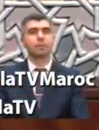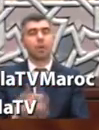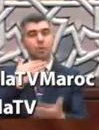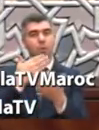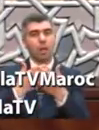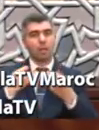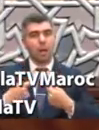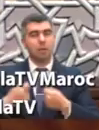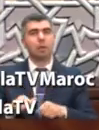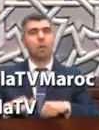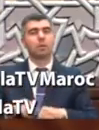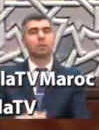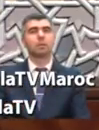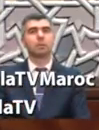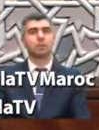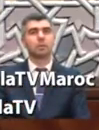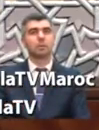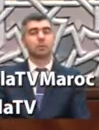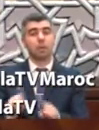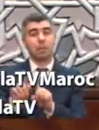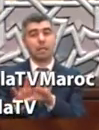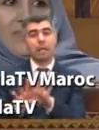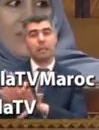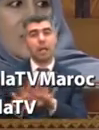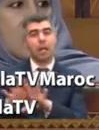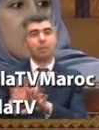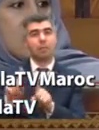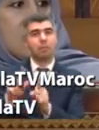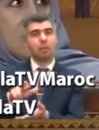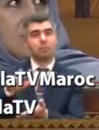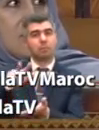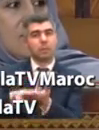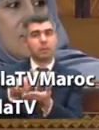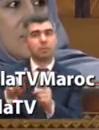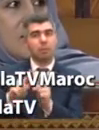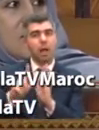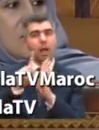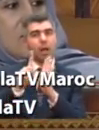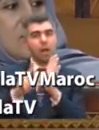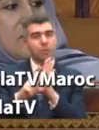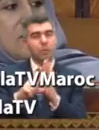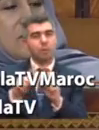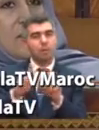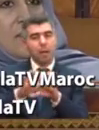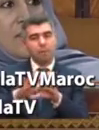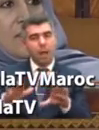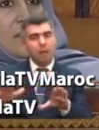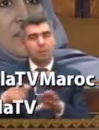سيد رئيس. السيد الوزير حول التدابير المتخذة لتفعيل المرسوم الجديد المتعلق بتفويت بعض القطع